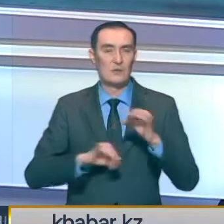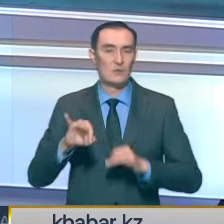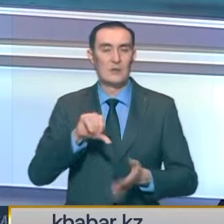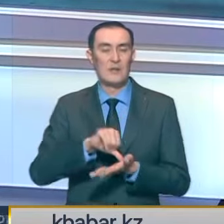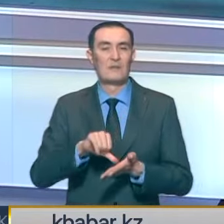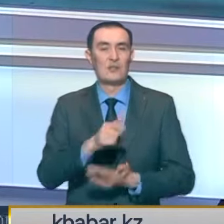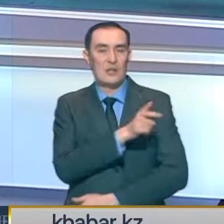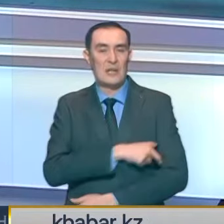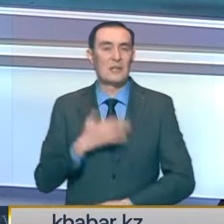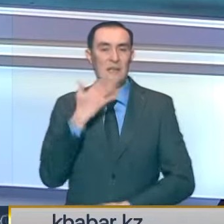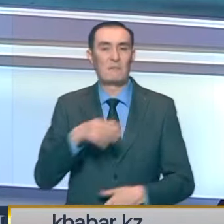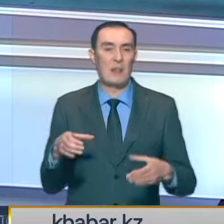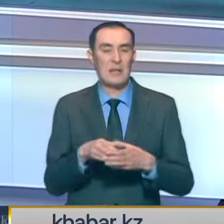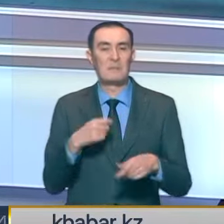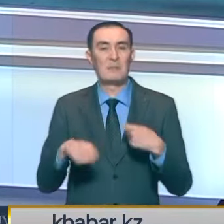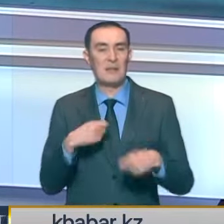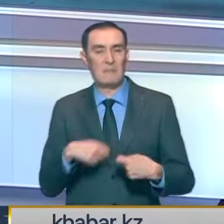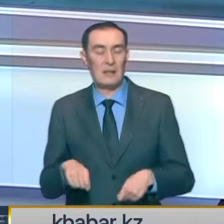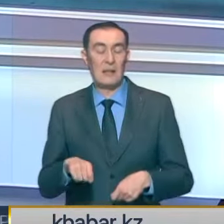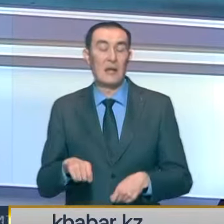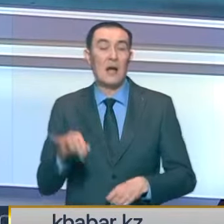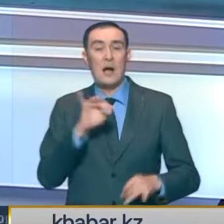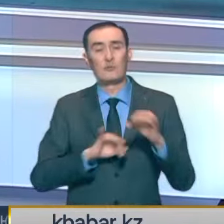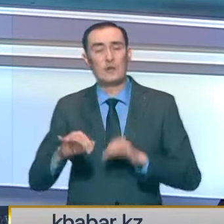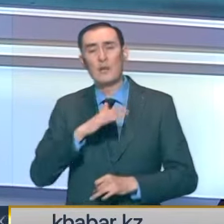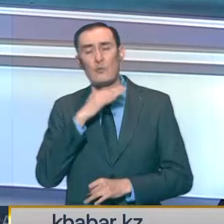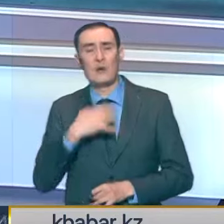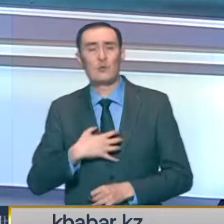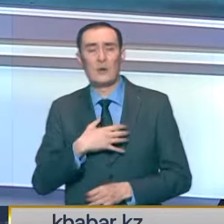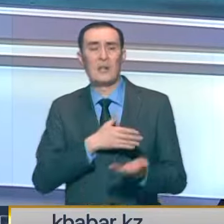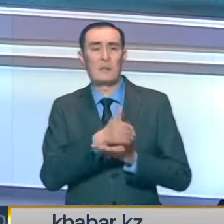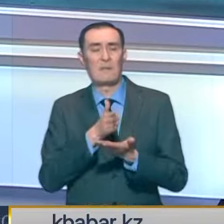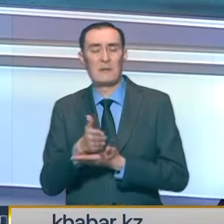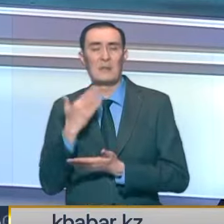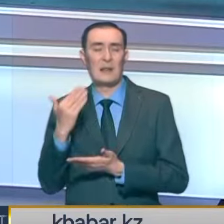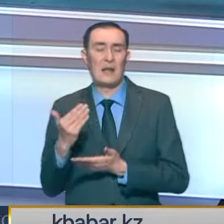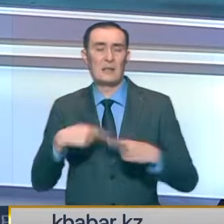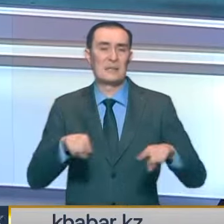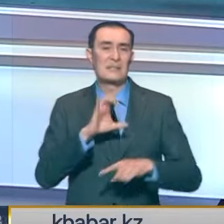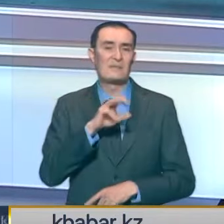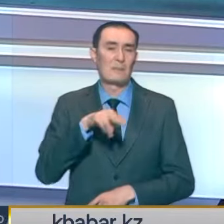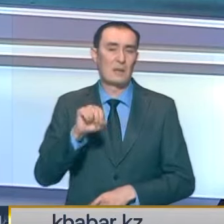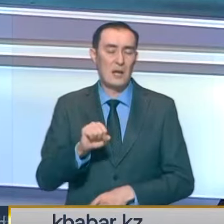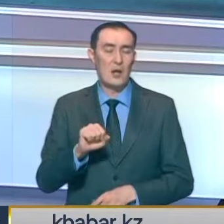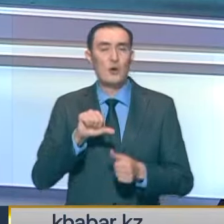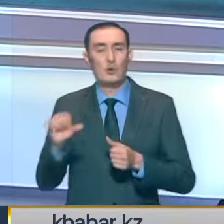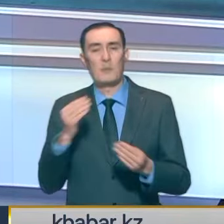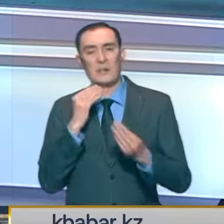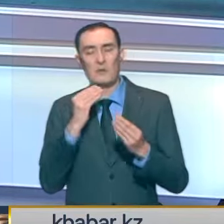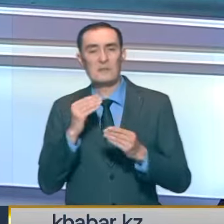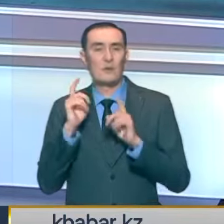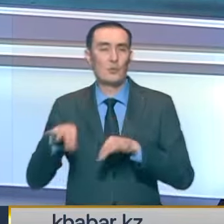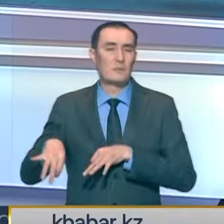приняли также члены Национальной палаты предпринимателей. Говорили много об актуальных направлениях для СВМДА. Помимо продовольствия, транспорта